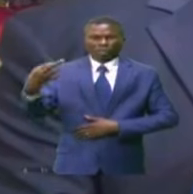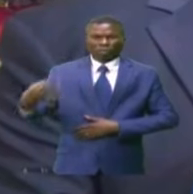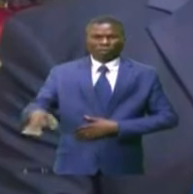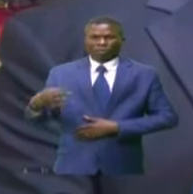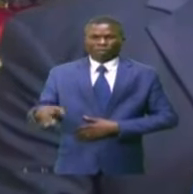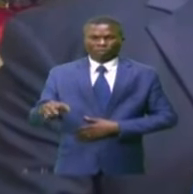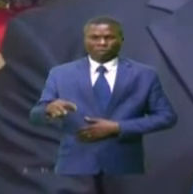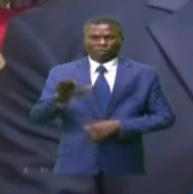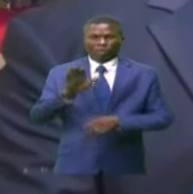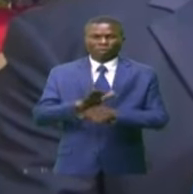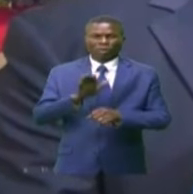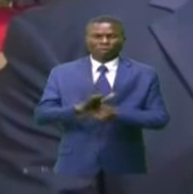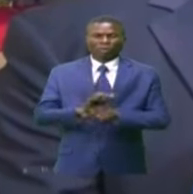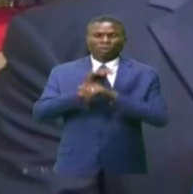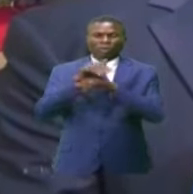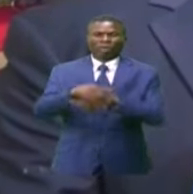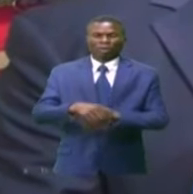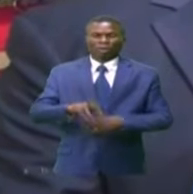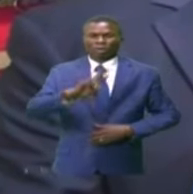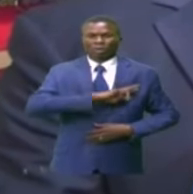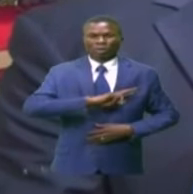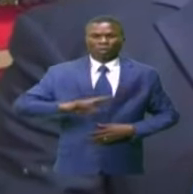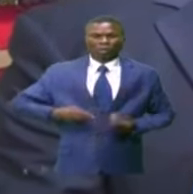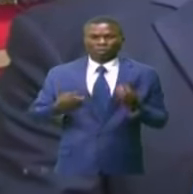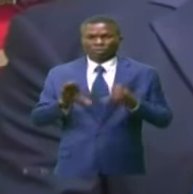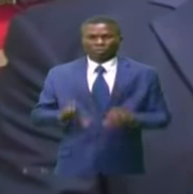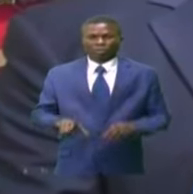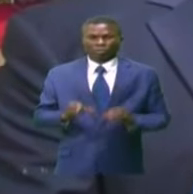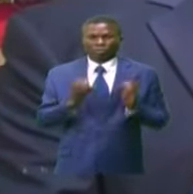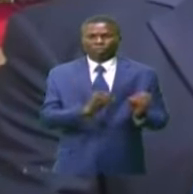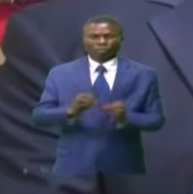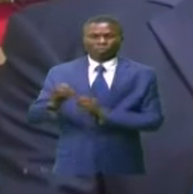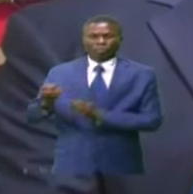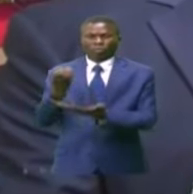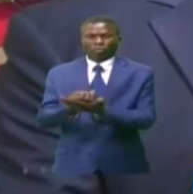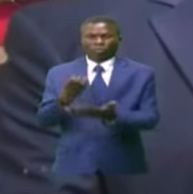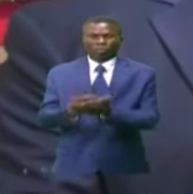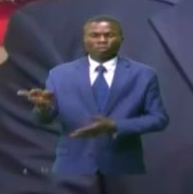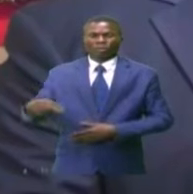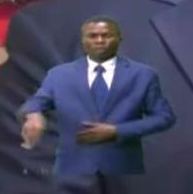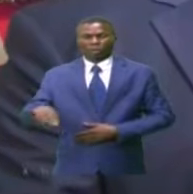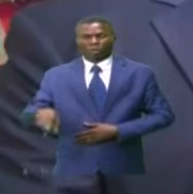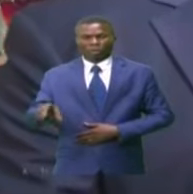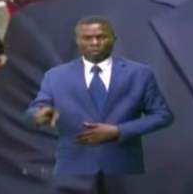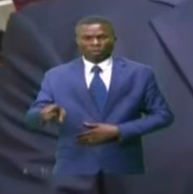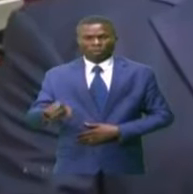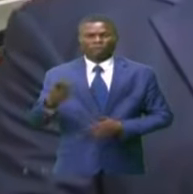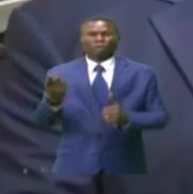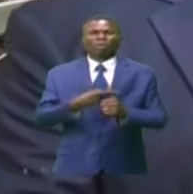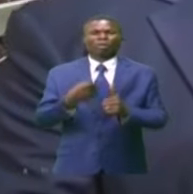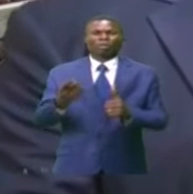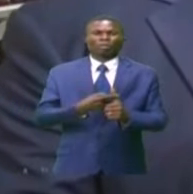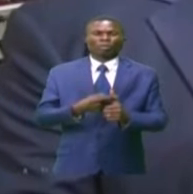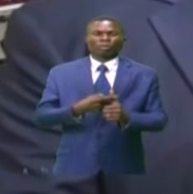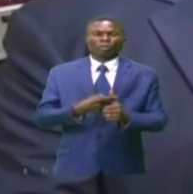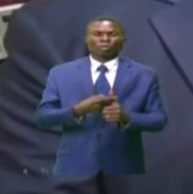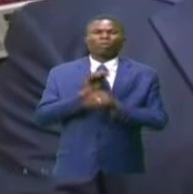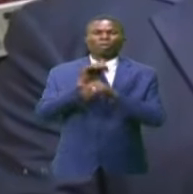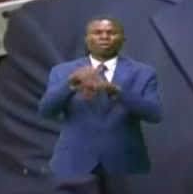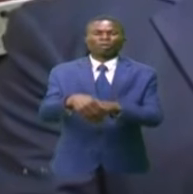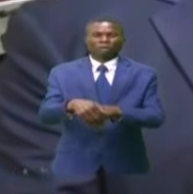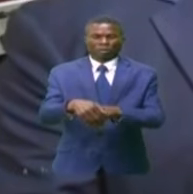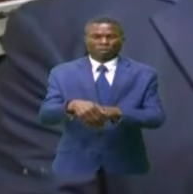bonne participation de la République démocratique du Congo aux organisations économiques régionales, notamment la